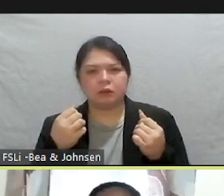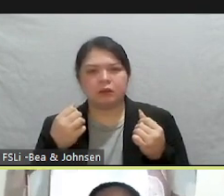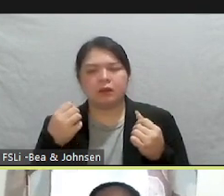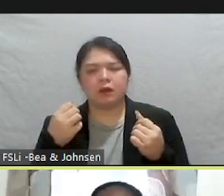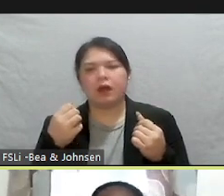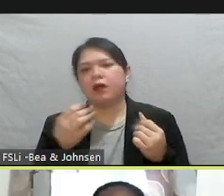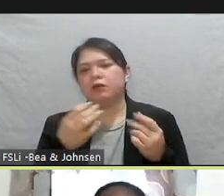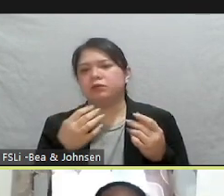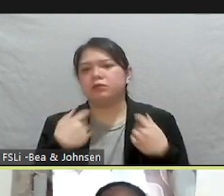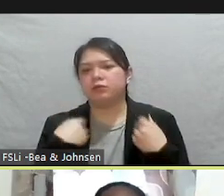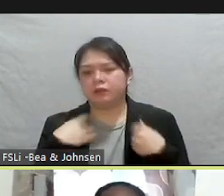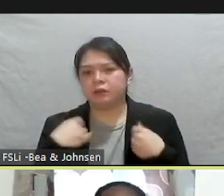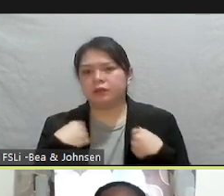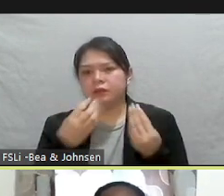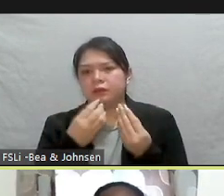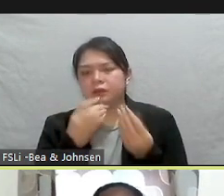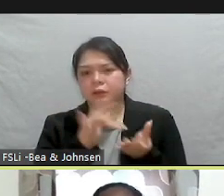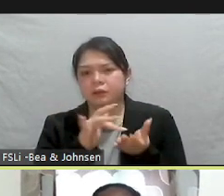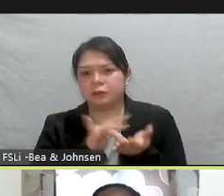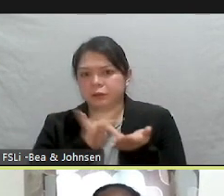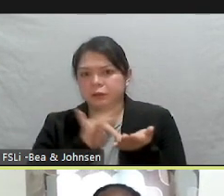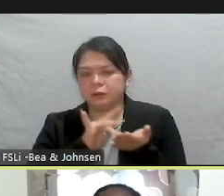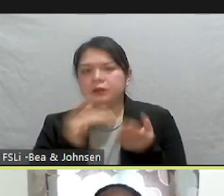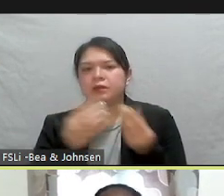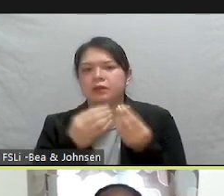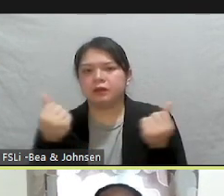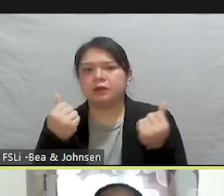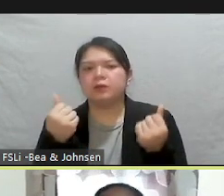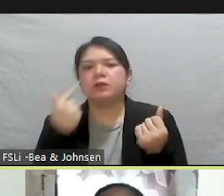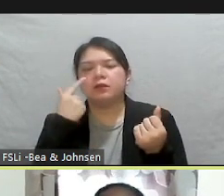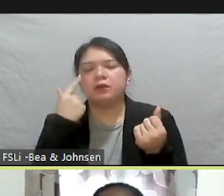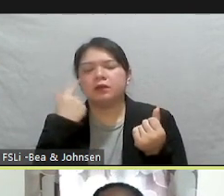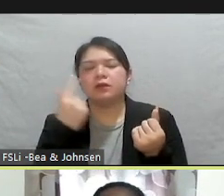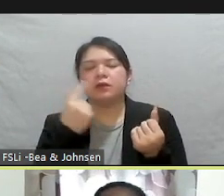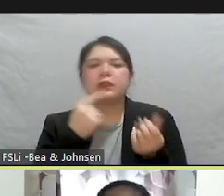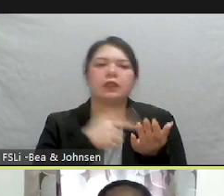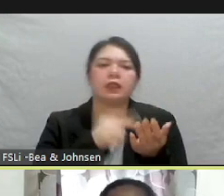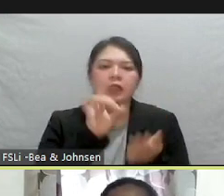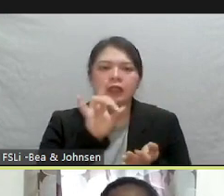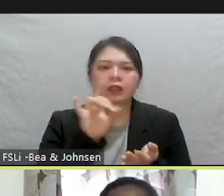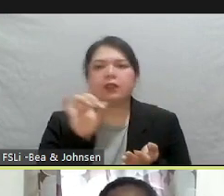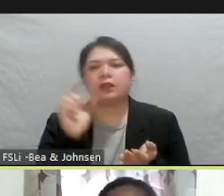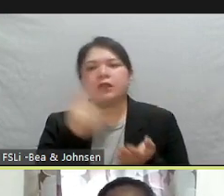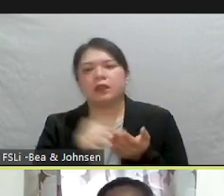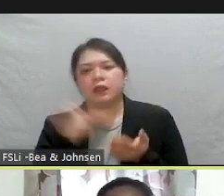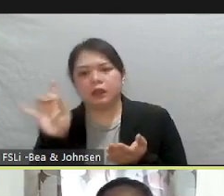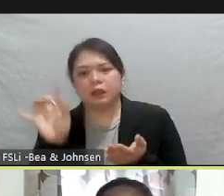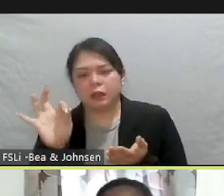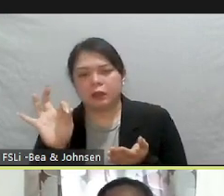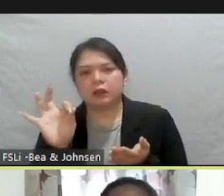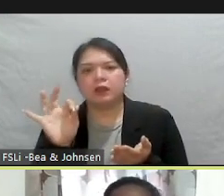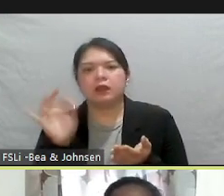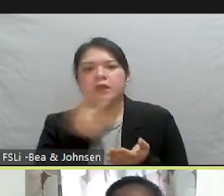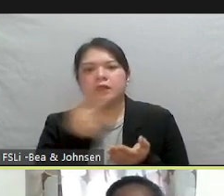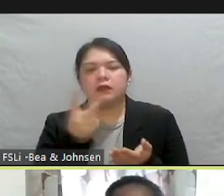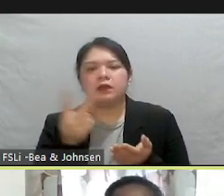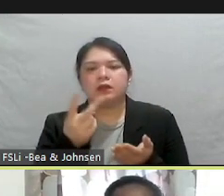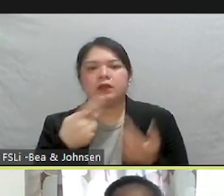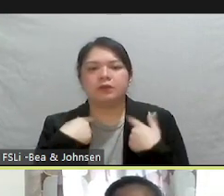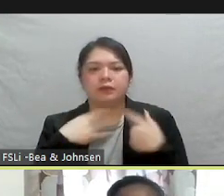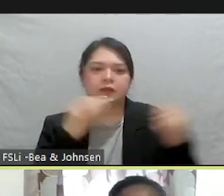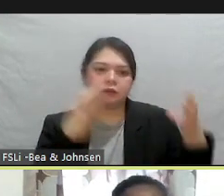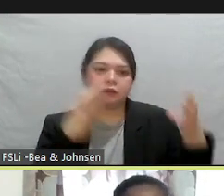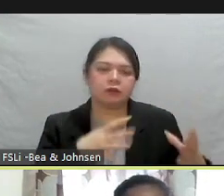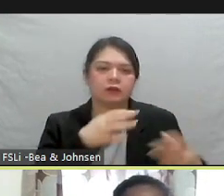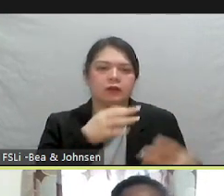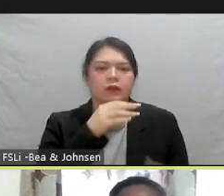na itinuturo po namin sa grade 8, matutup at grade 9, na kung saan sila po ang, ito yung mga teacher namin, si Ma'am